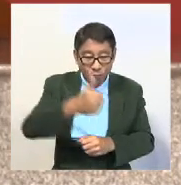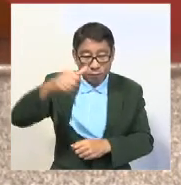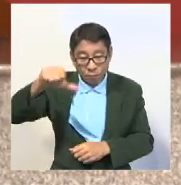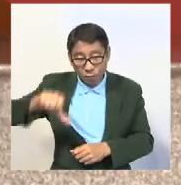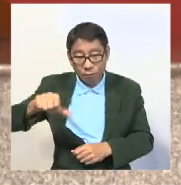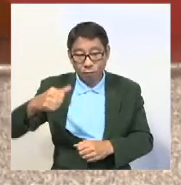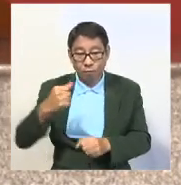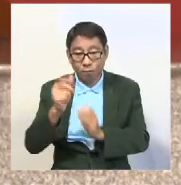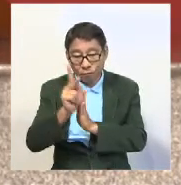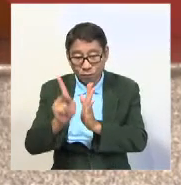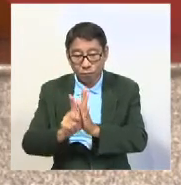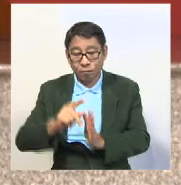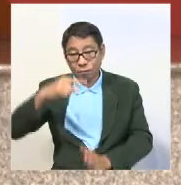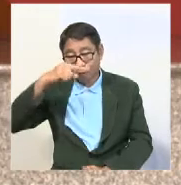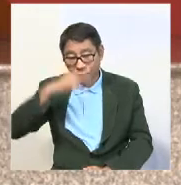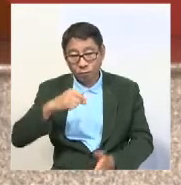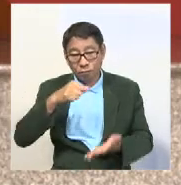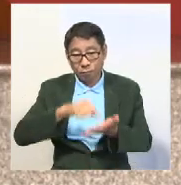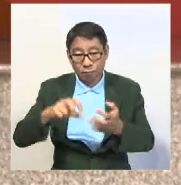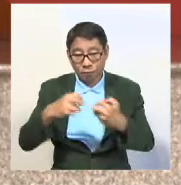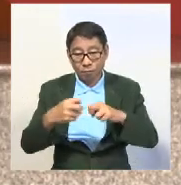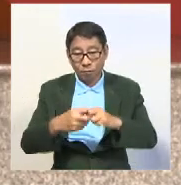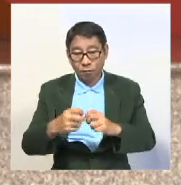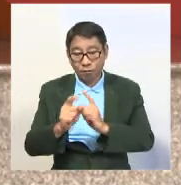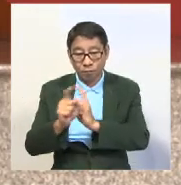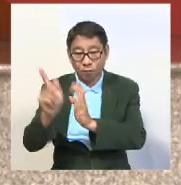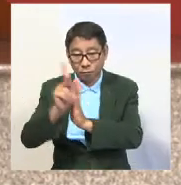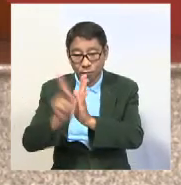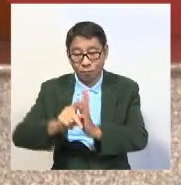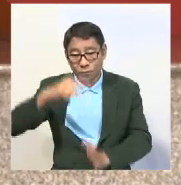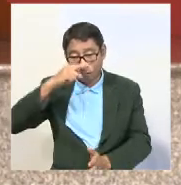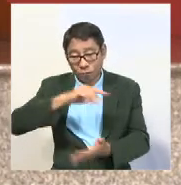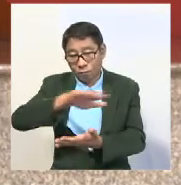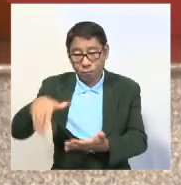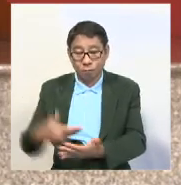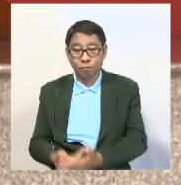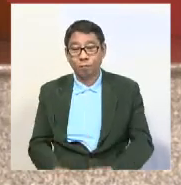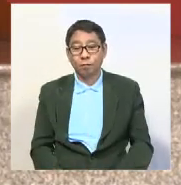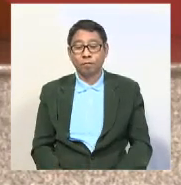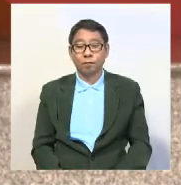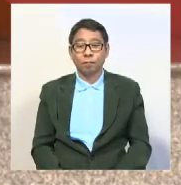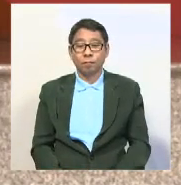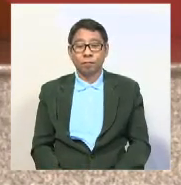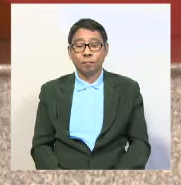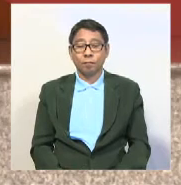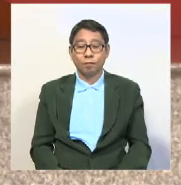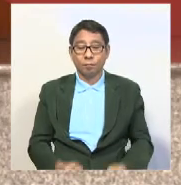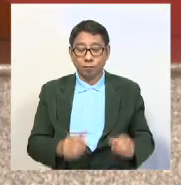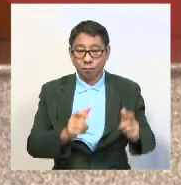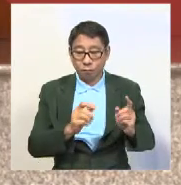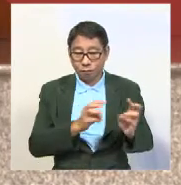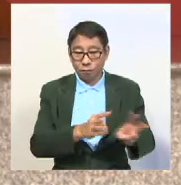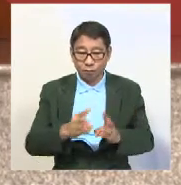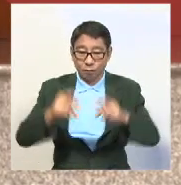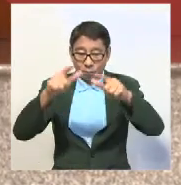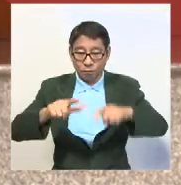ได้บ้างอะไรที่เป็นกฎหมายไทยนะเพราะเราก็ต้องแก้ปัญหาตามกระบวนการกฎหมายไทยของเราทุกประการนะครับเรื่องมาตรการลดความรุนแรงในพื้นที่ภา